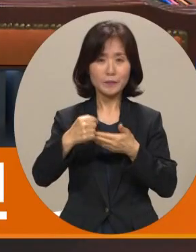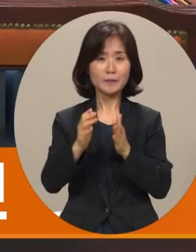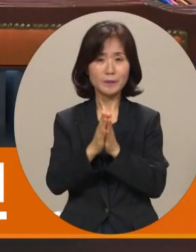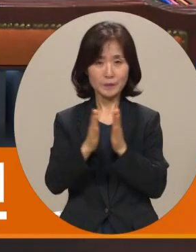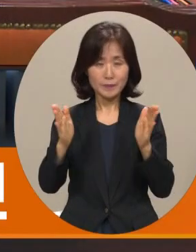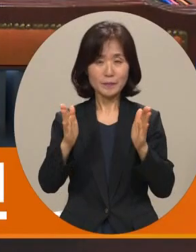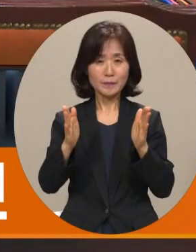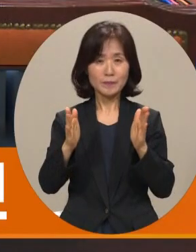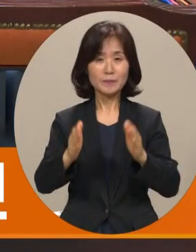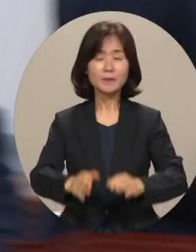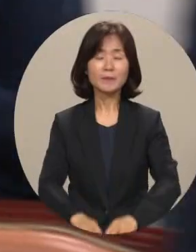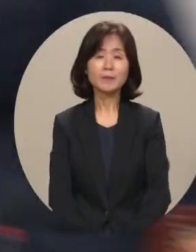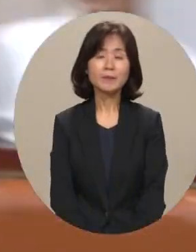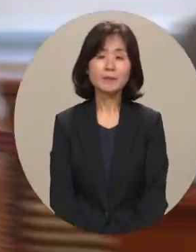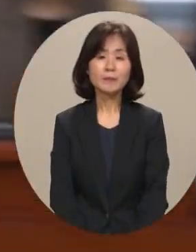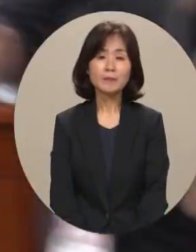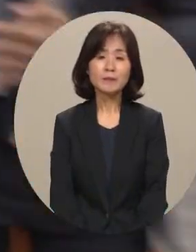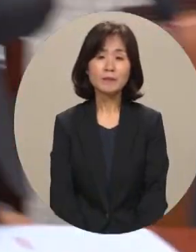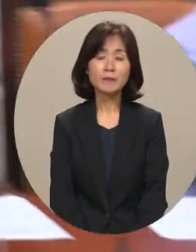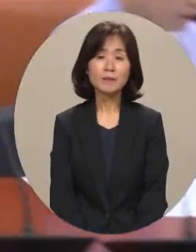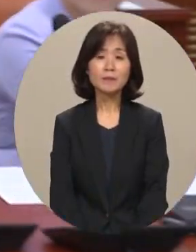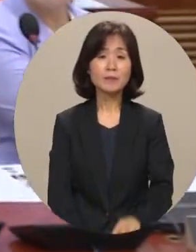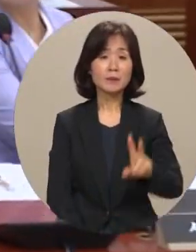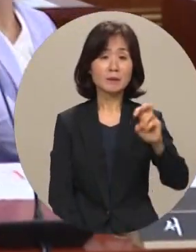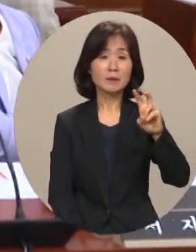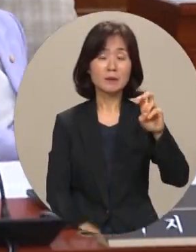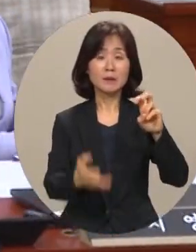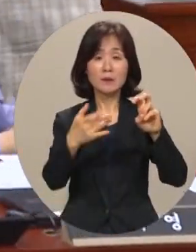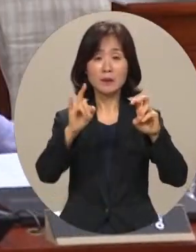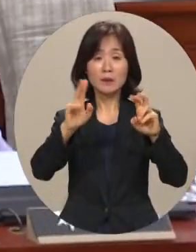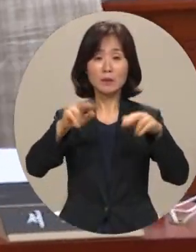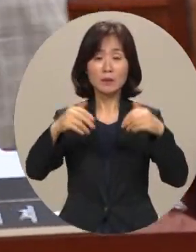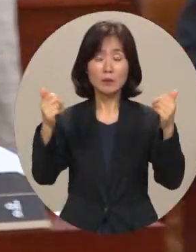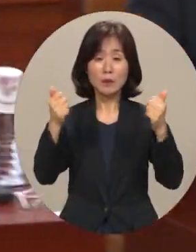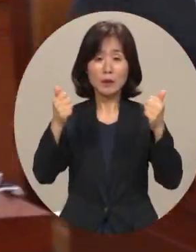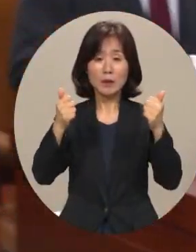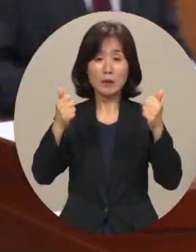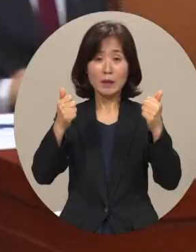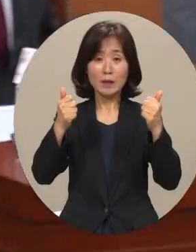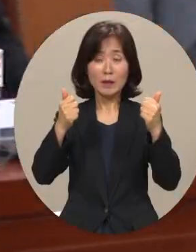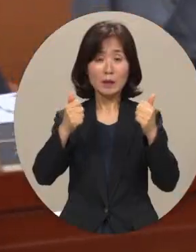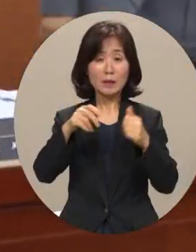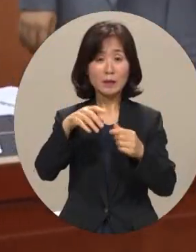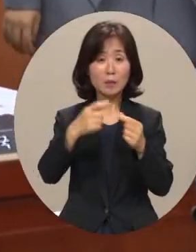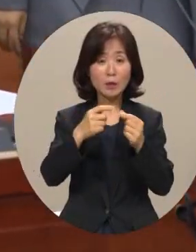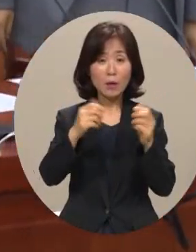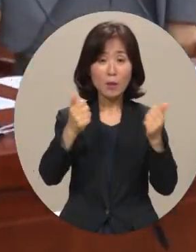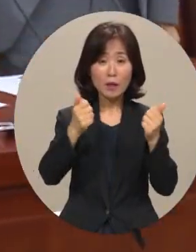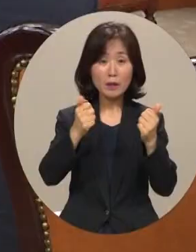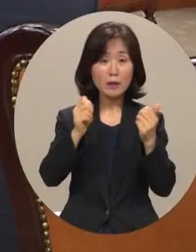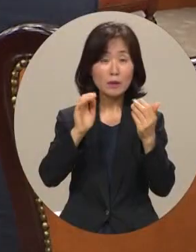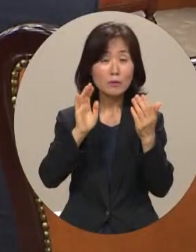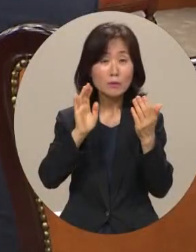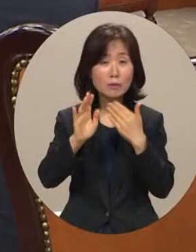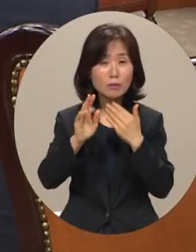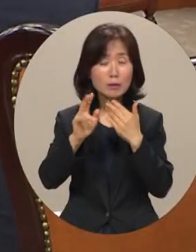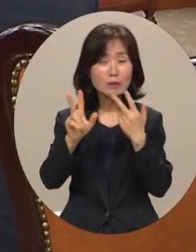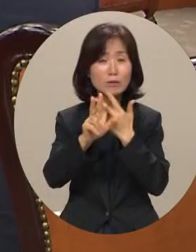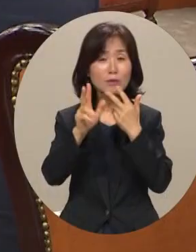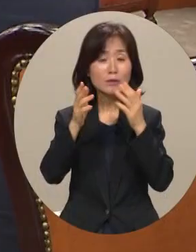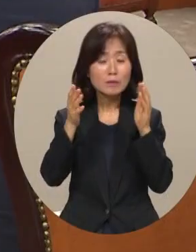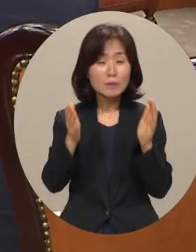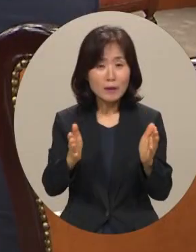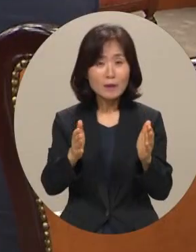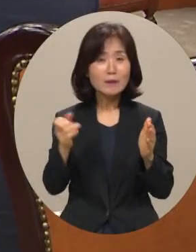보도입니다 22대 국회 첫 회의 이후 일주일 만에 열린 교육이 전체 회의 여당의